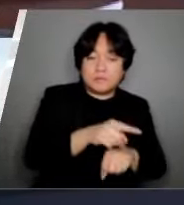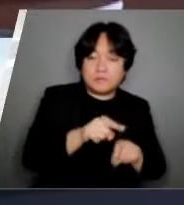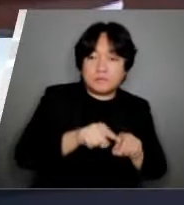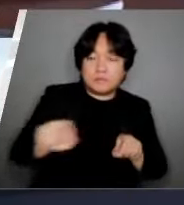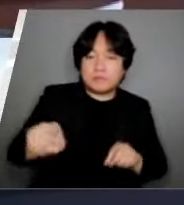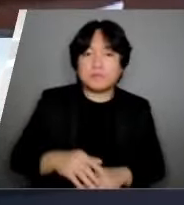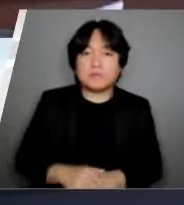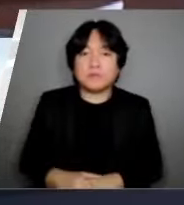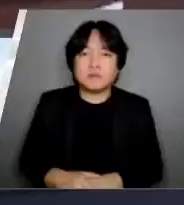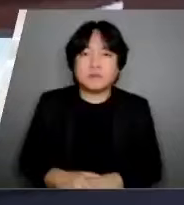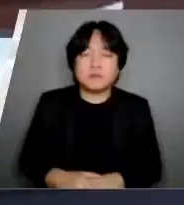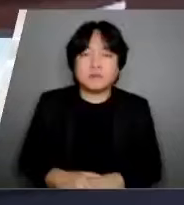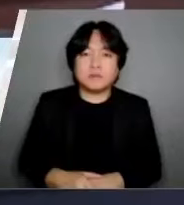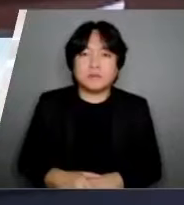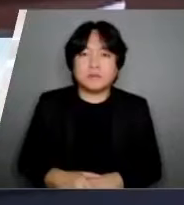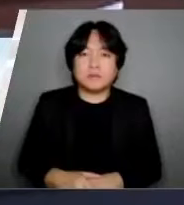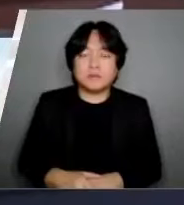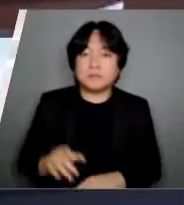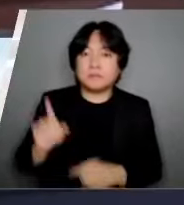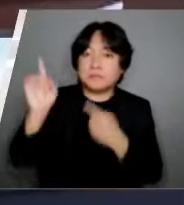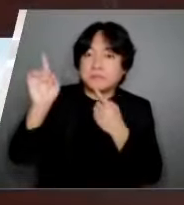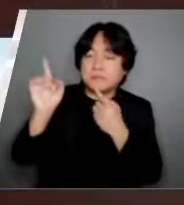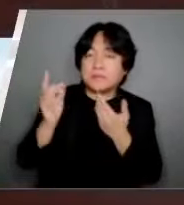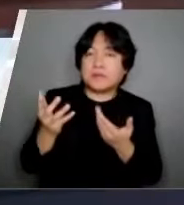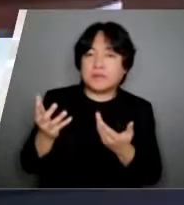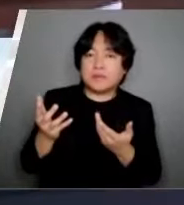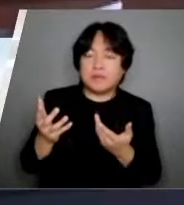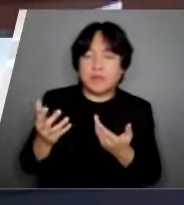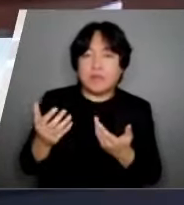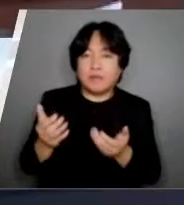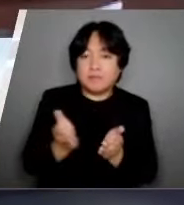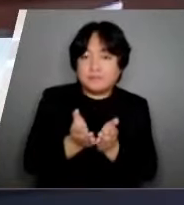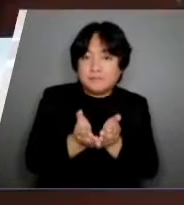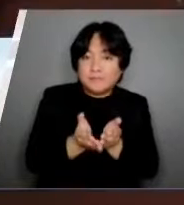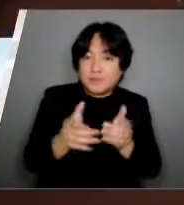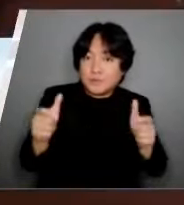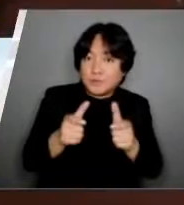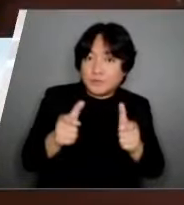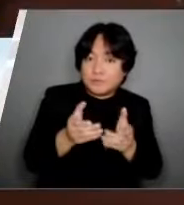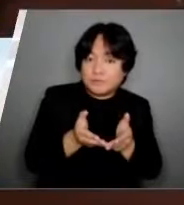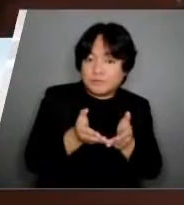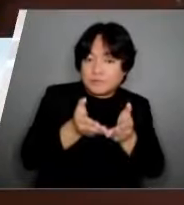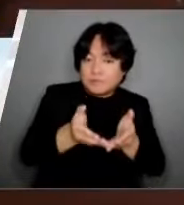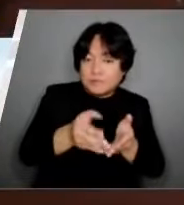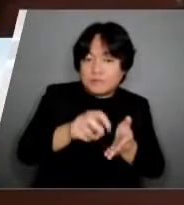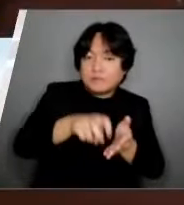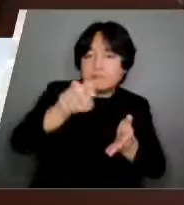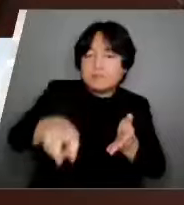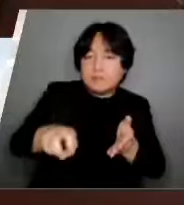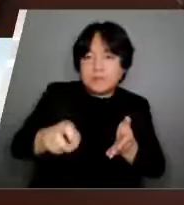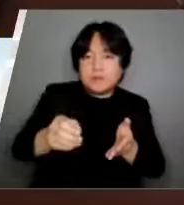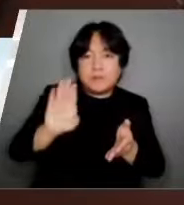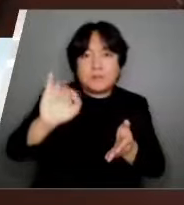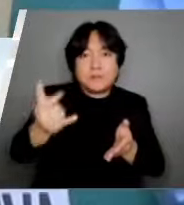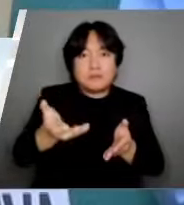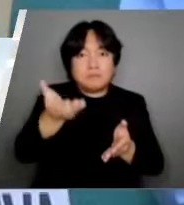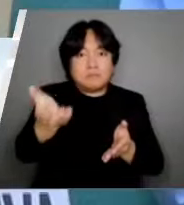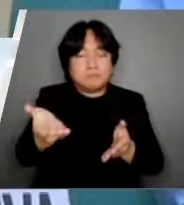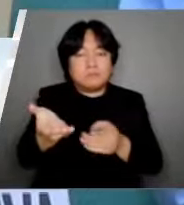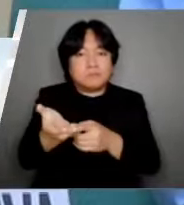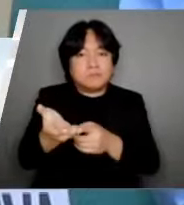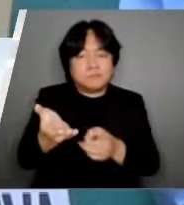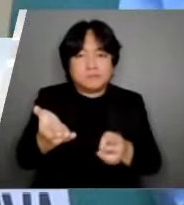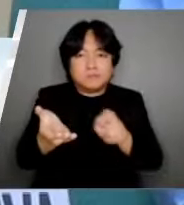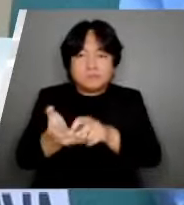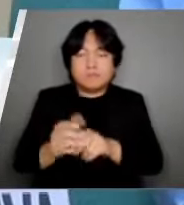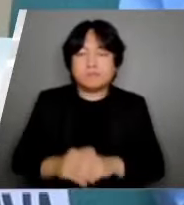May palit. Ha? May palit yung mas malaki pa. May palit pa isang ulit. Pero hindi na alam ni Sheila kung saan sila